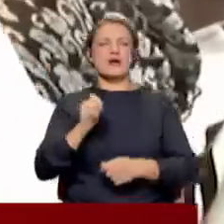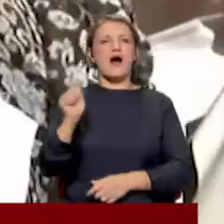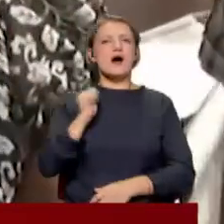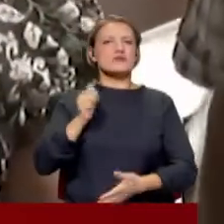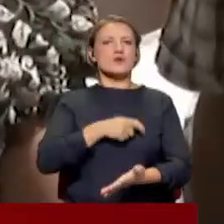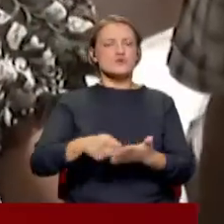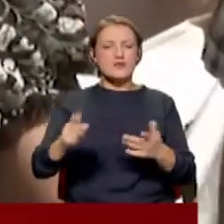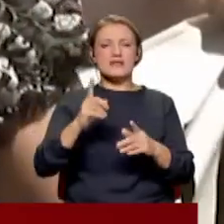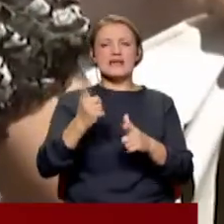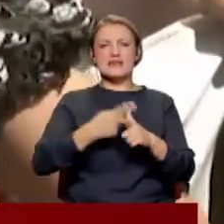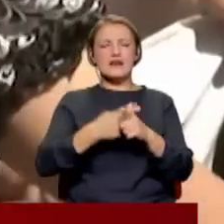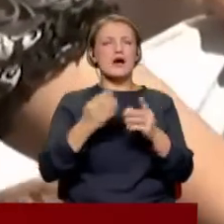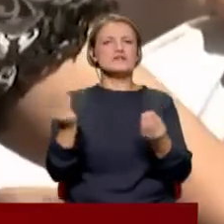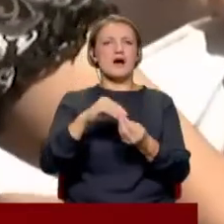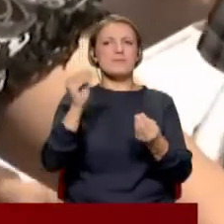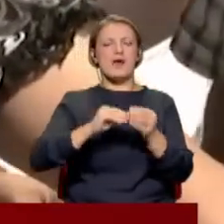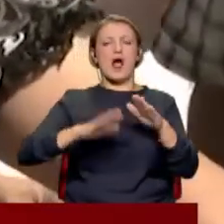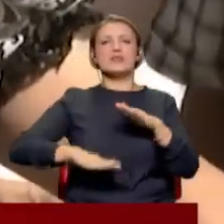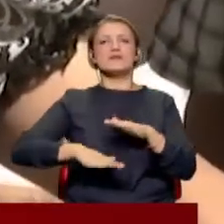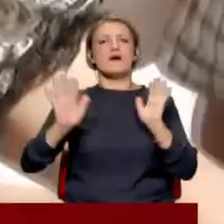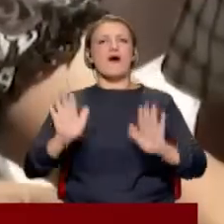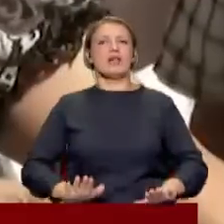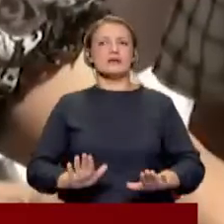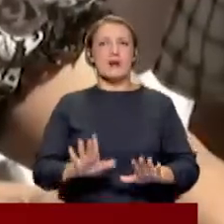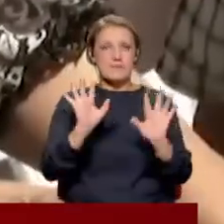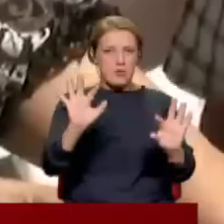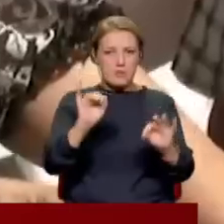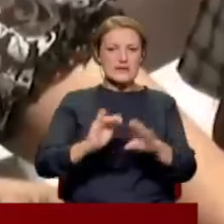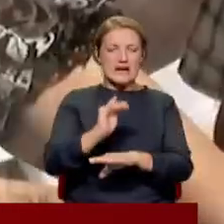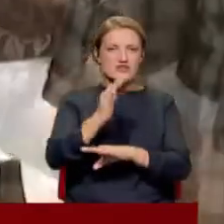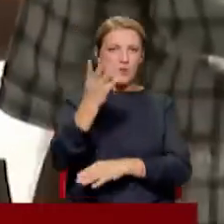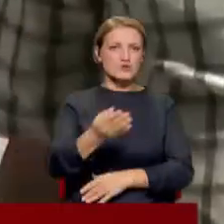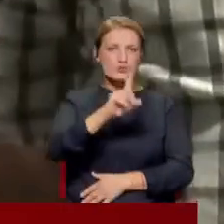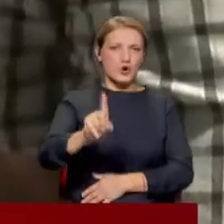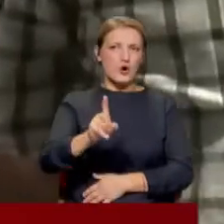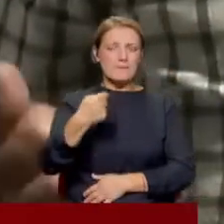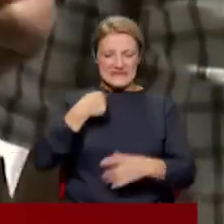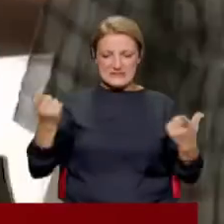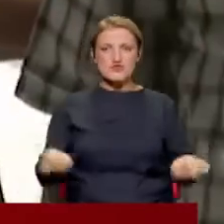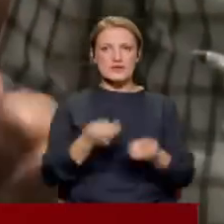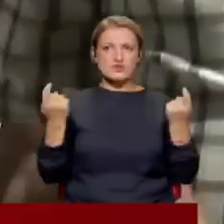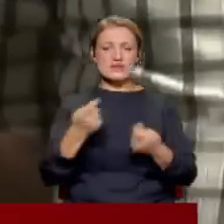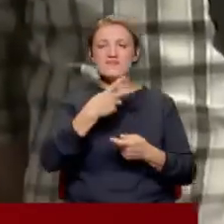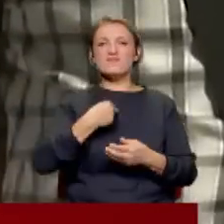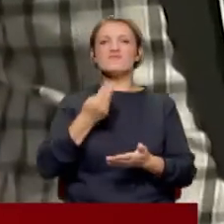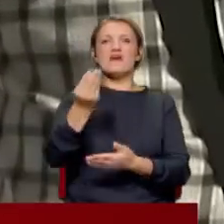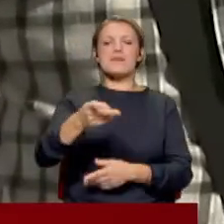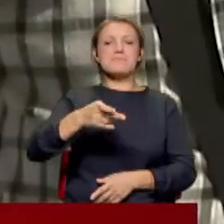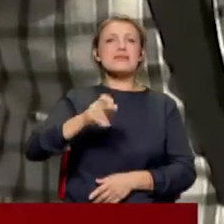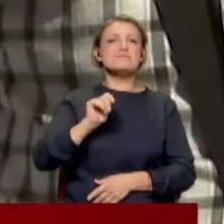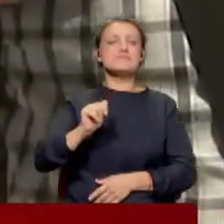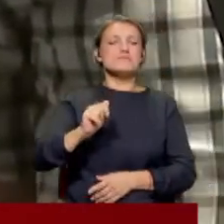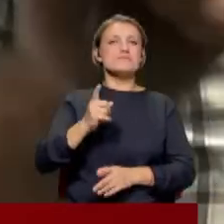Asgari ücret kira artışlarının altında kalmış. Böyle bir yaşam olur mu? Biz çalışırken verdiğimiz